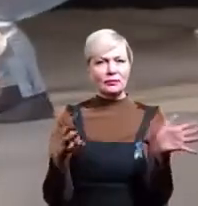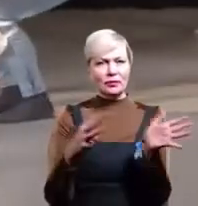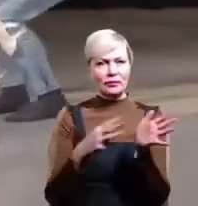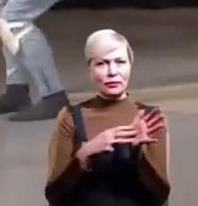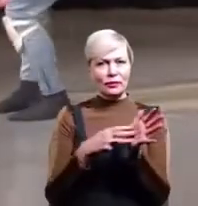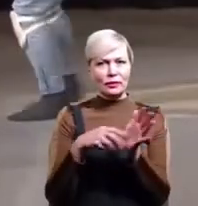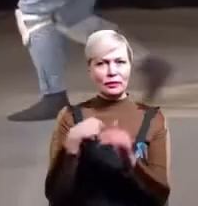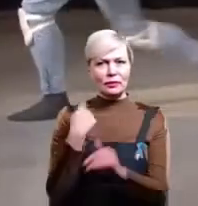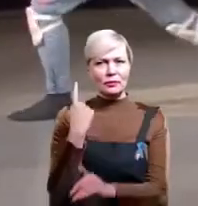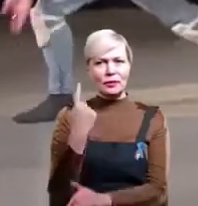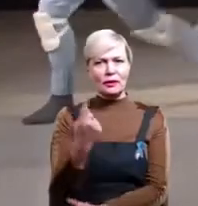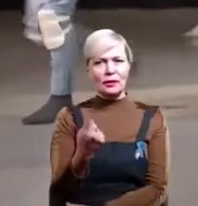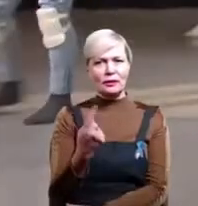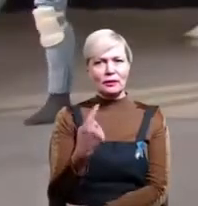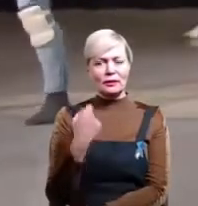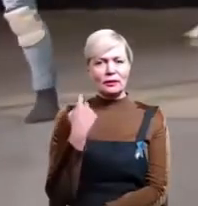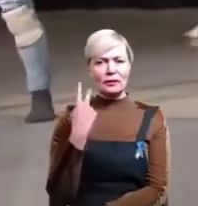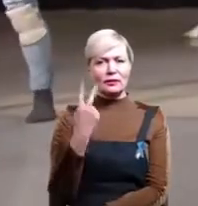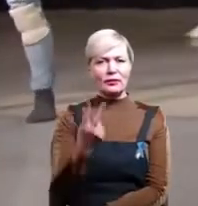И.